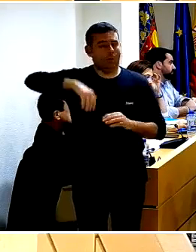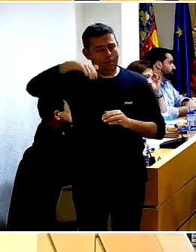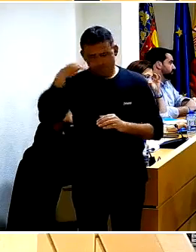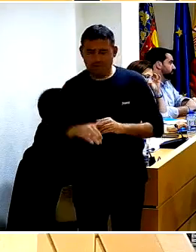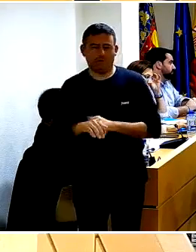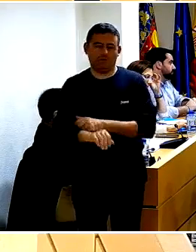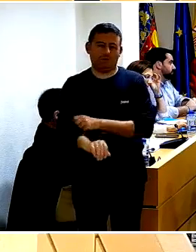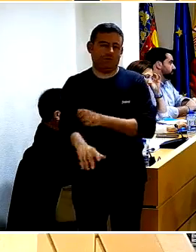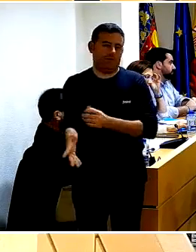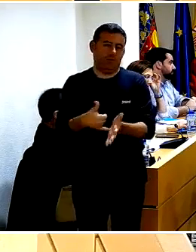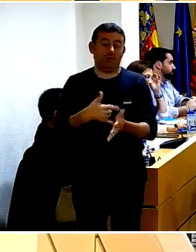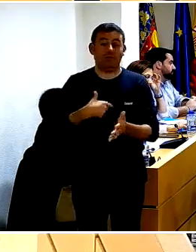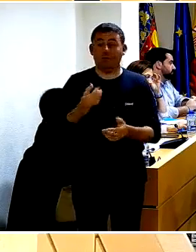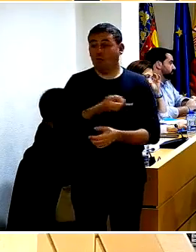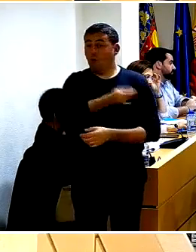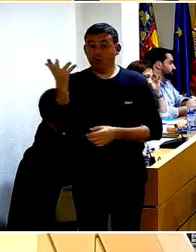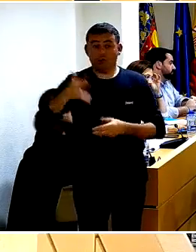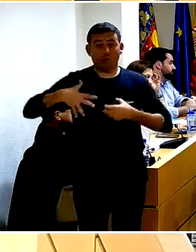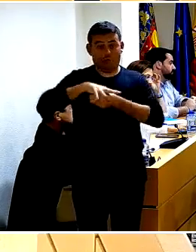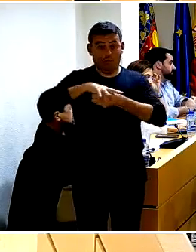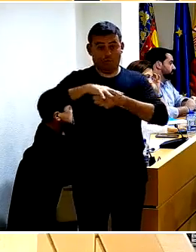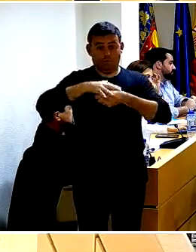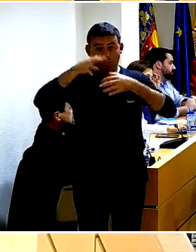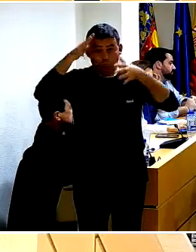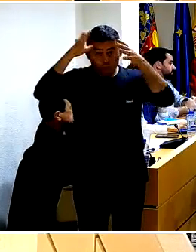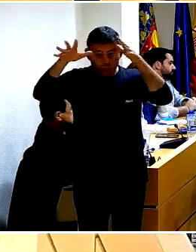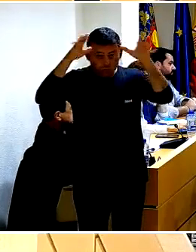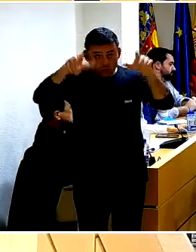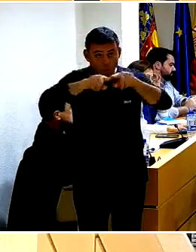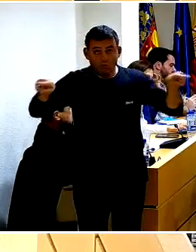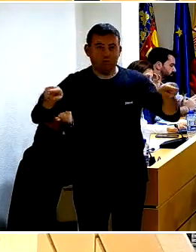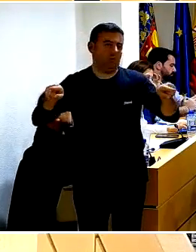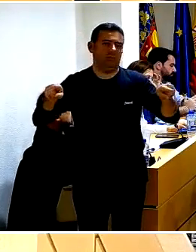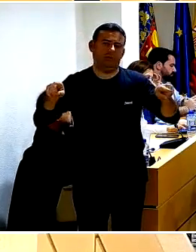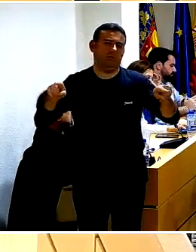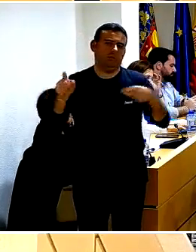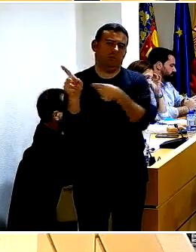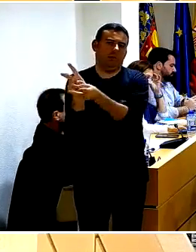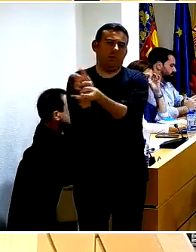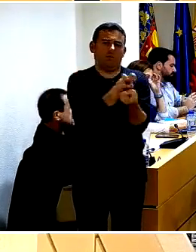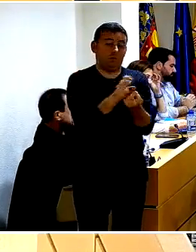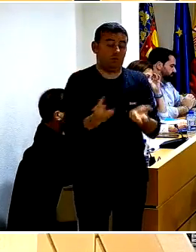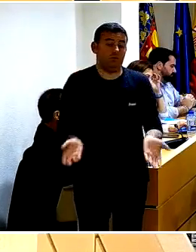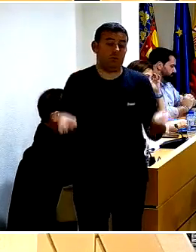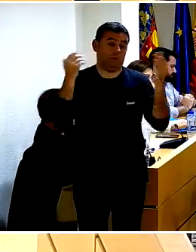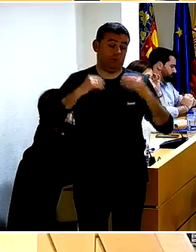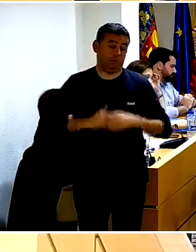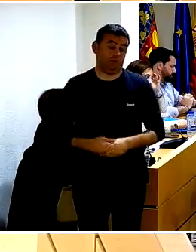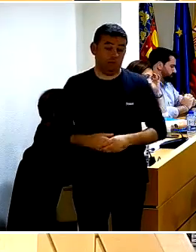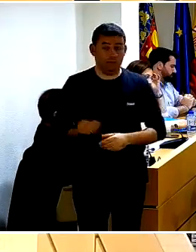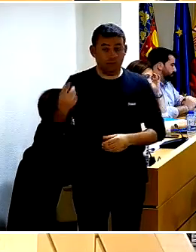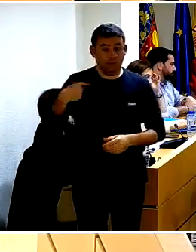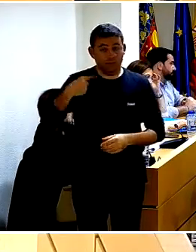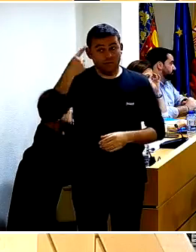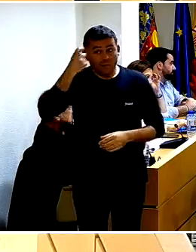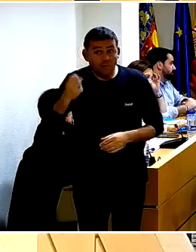Paiporta, se donarà compte en seguida. Jo penso que els pressupostos són necessaris, entenc que per a vostès